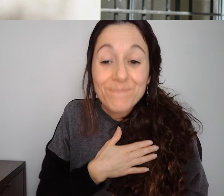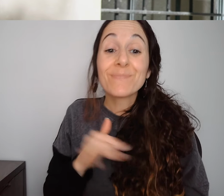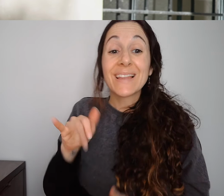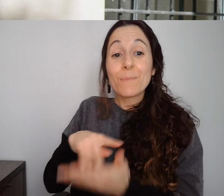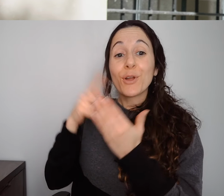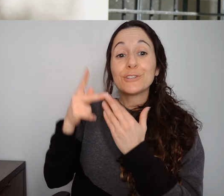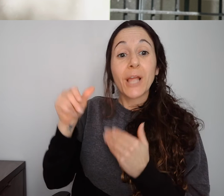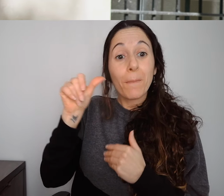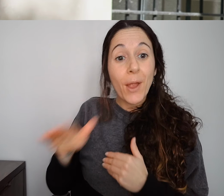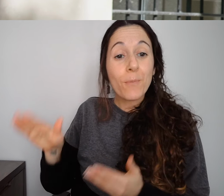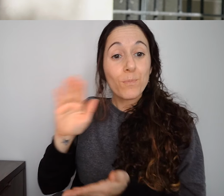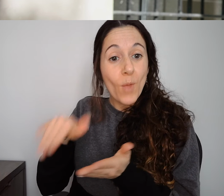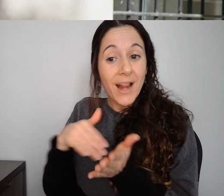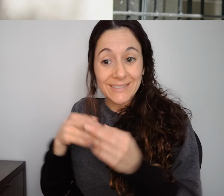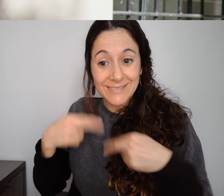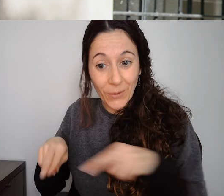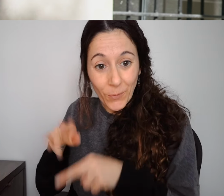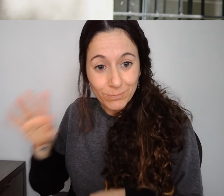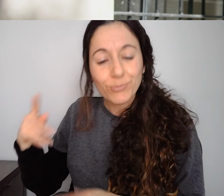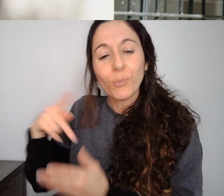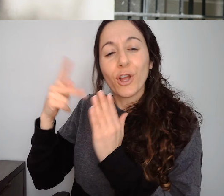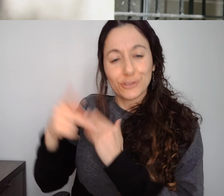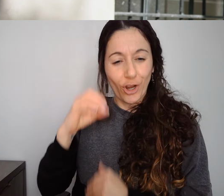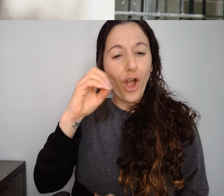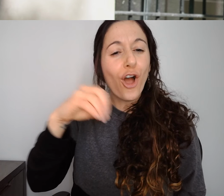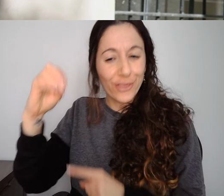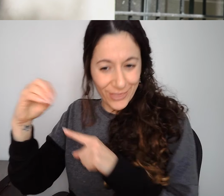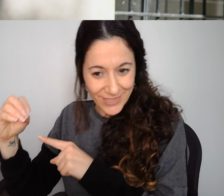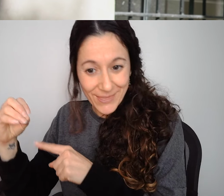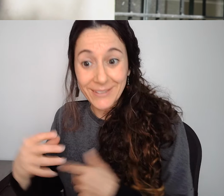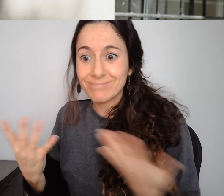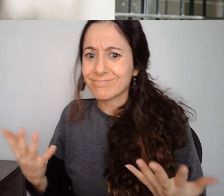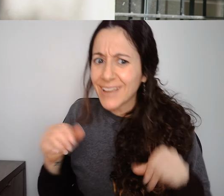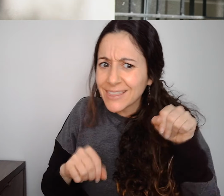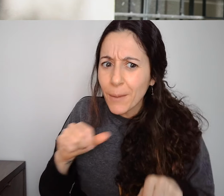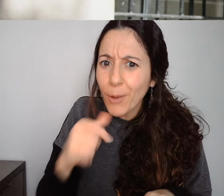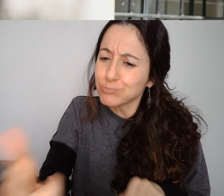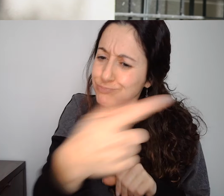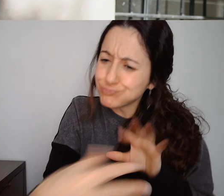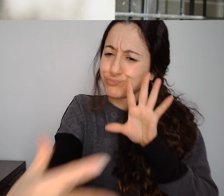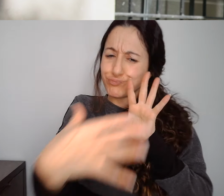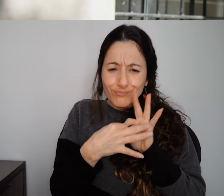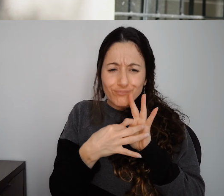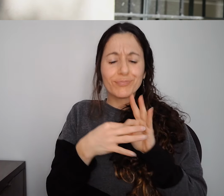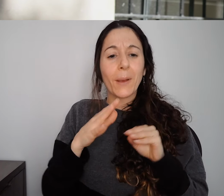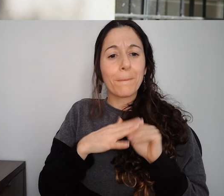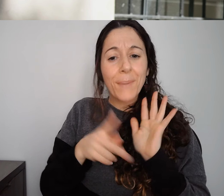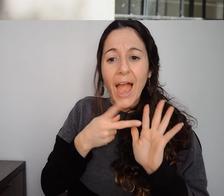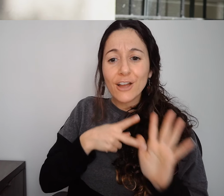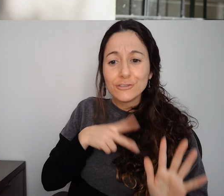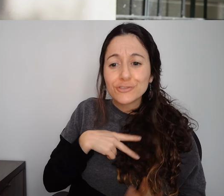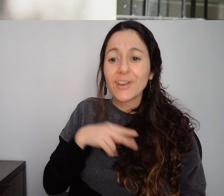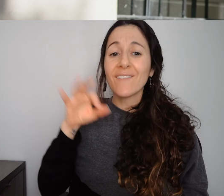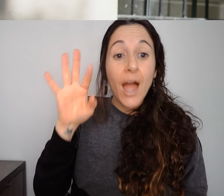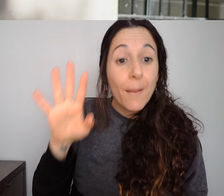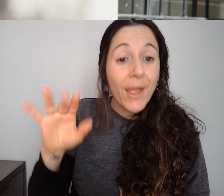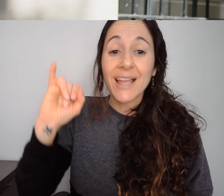que vous avez aimé ça. C'est un projet de Acapar Montréal Régional, le projet Onde. Donc, n'hésitez pas à vous abonner à nos